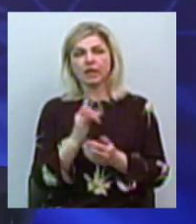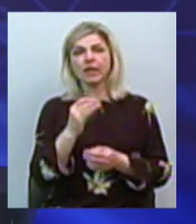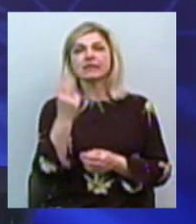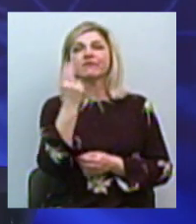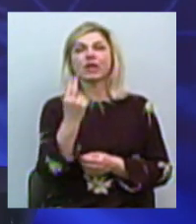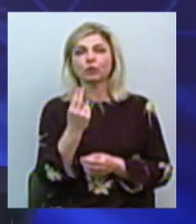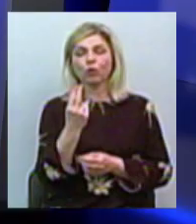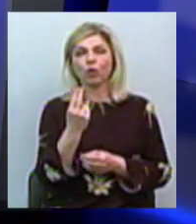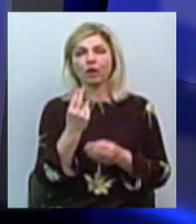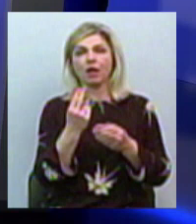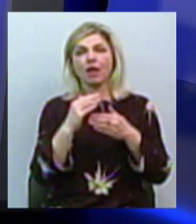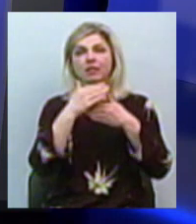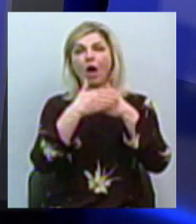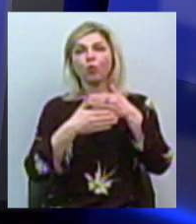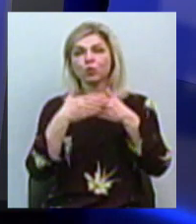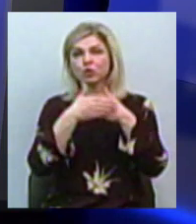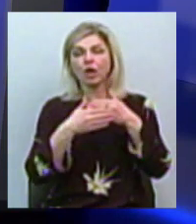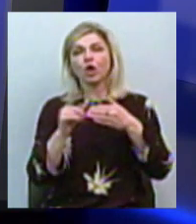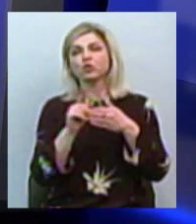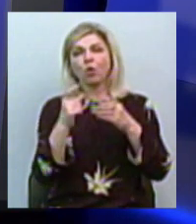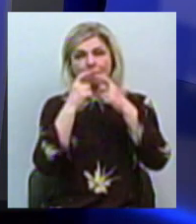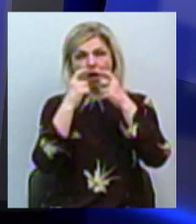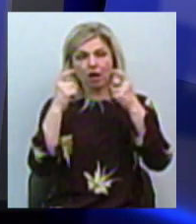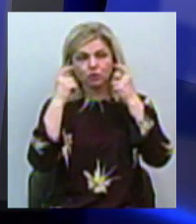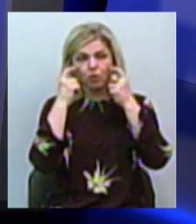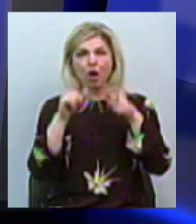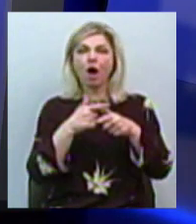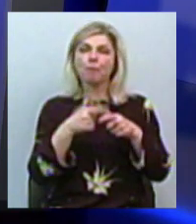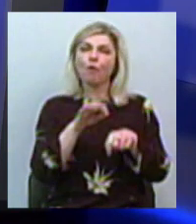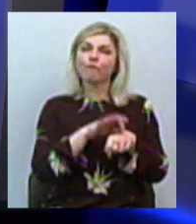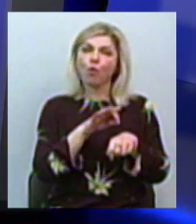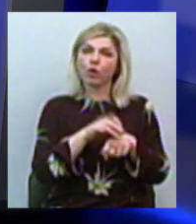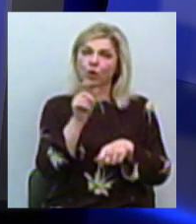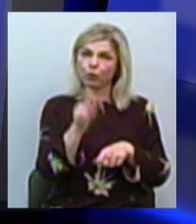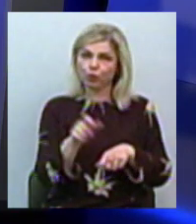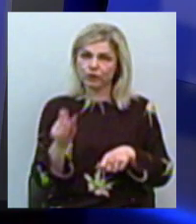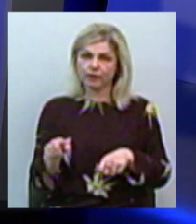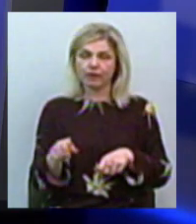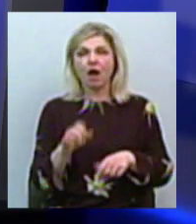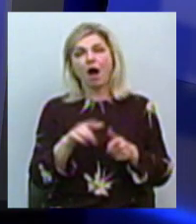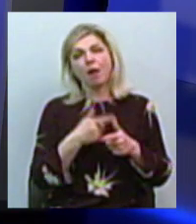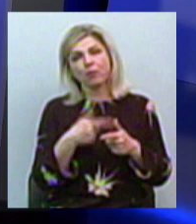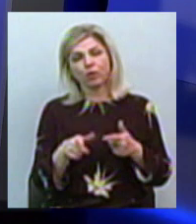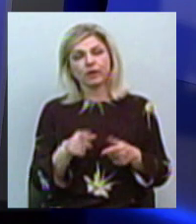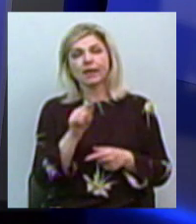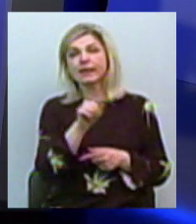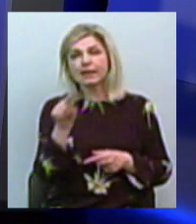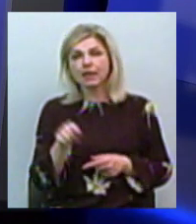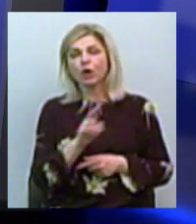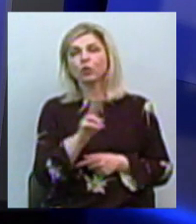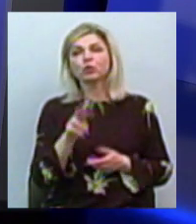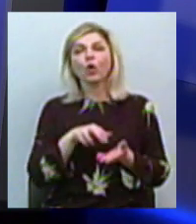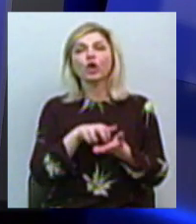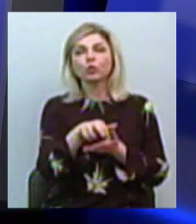стороною наружу. Що маску носять або хворі люди, або ті, які йдуть